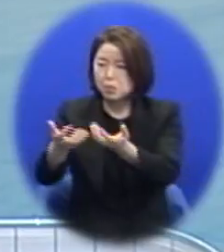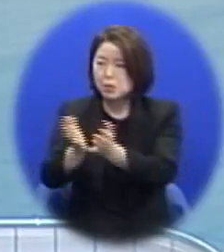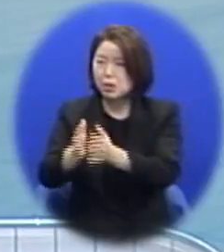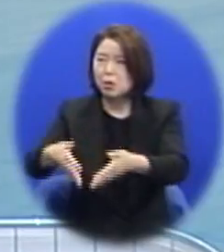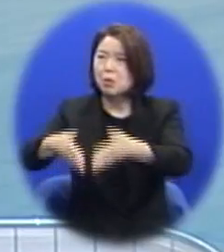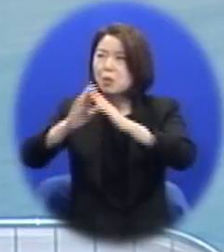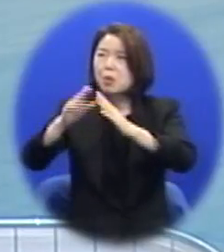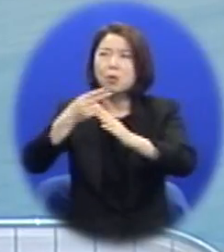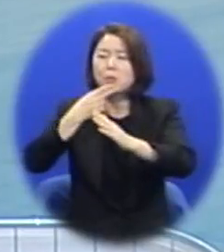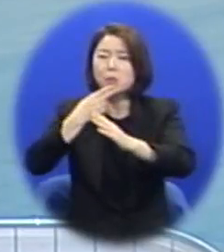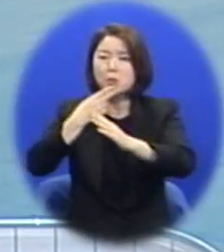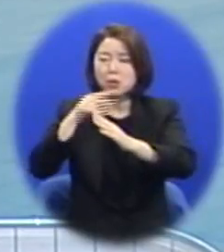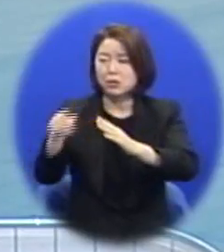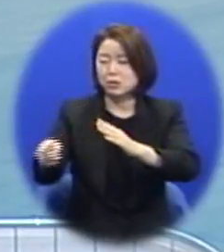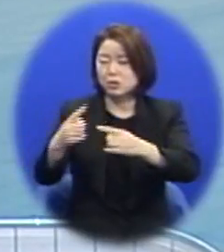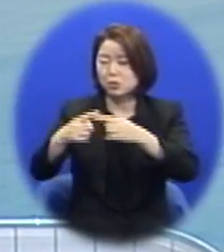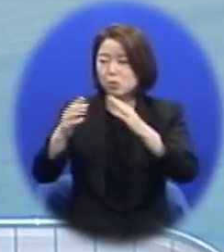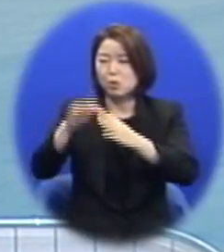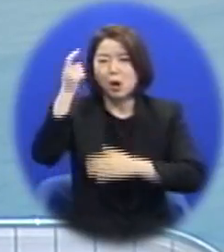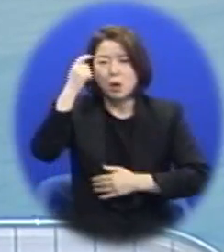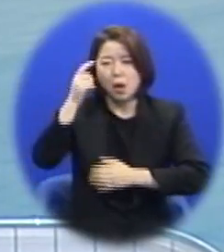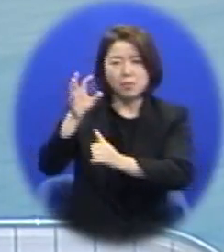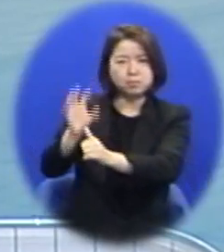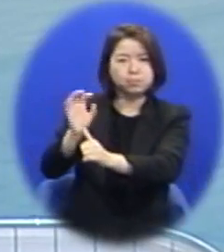없는 그 교회를 왜 핍박합니까?